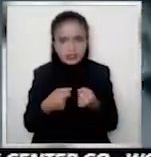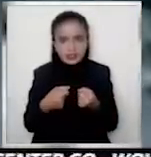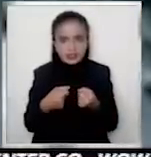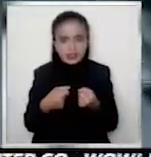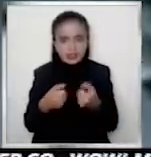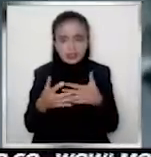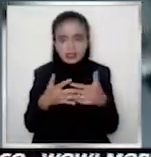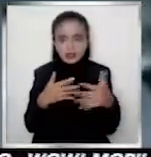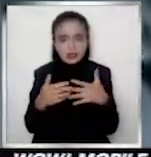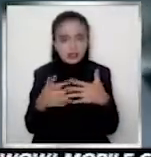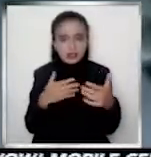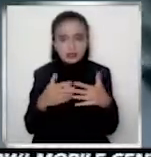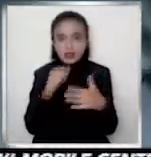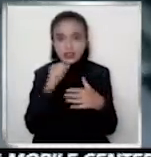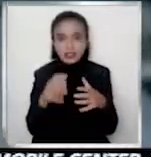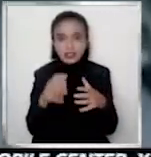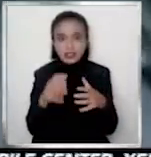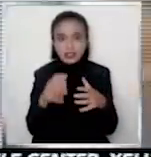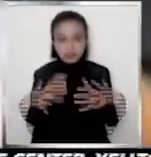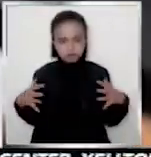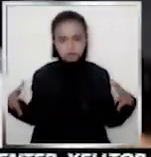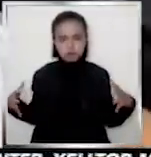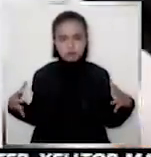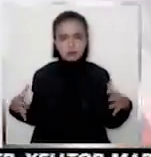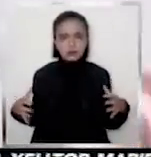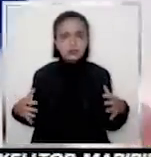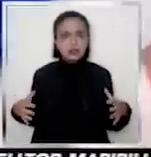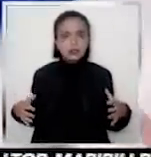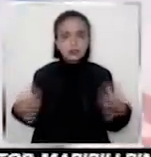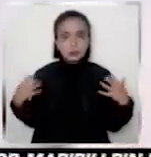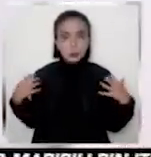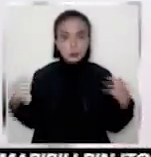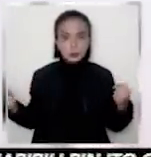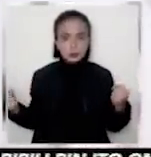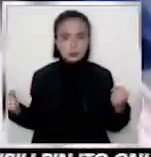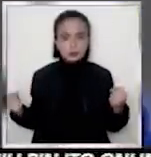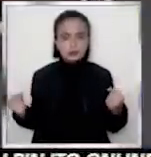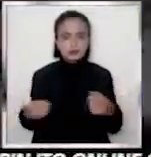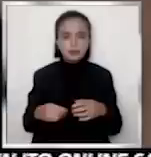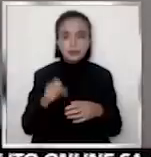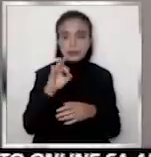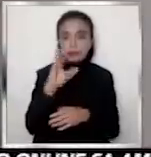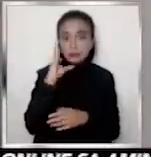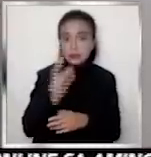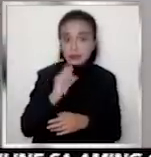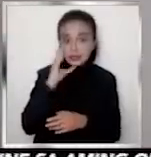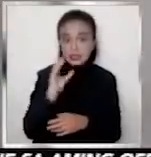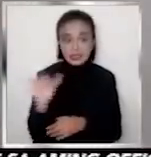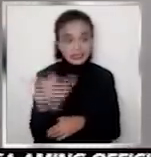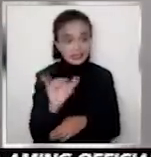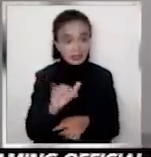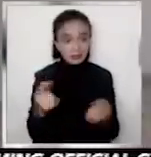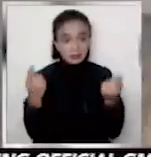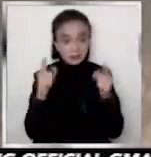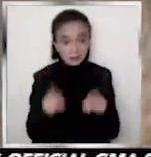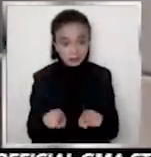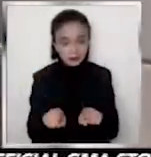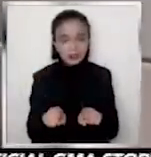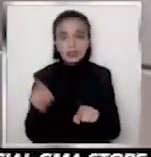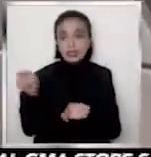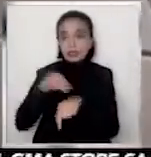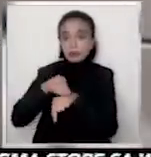ganong kataba, isa napakalakas niya. Sakaling makaranas ng kaparehang pangyayari, payo ni Doc